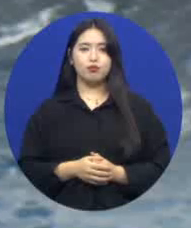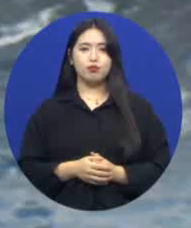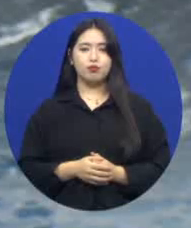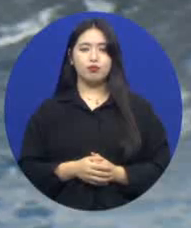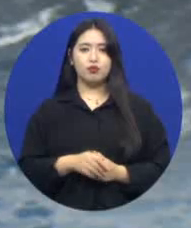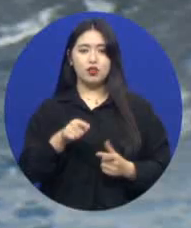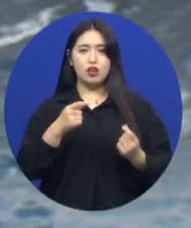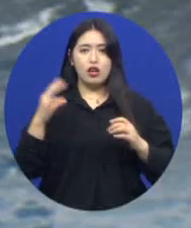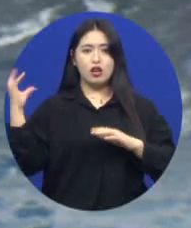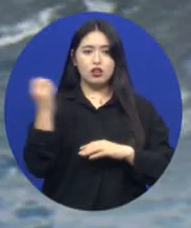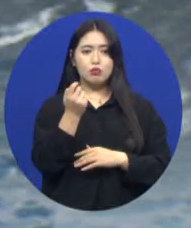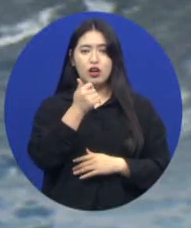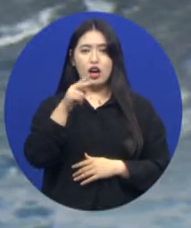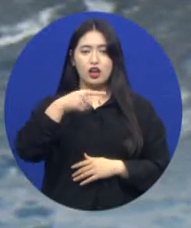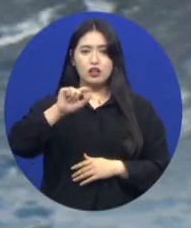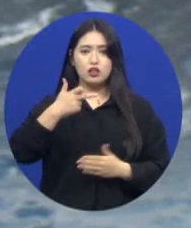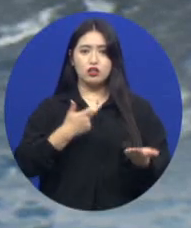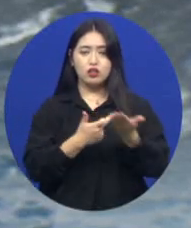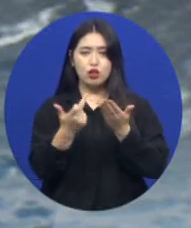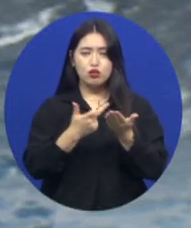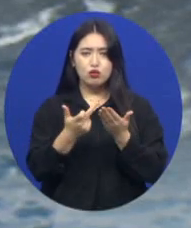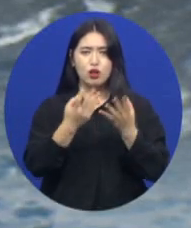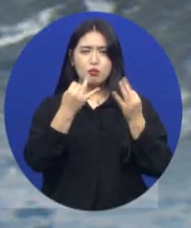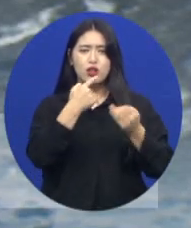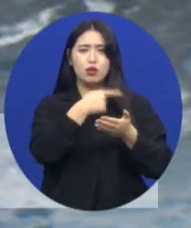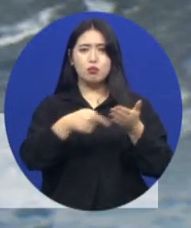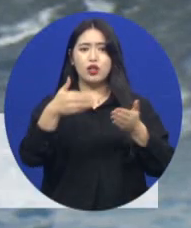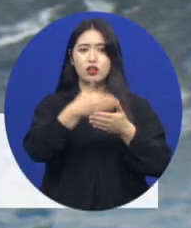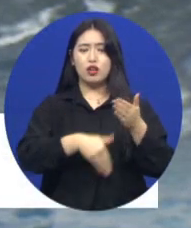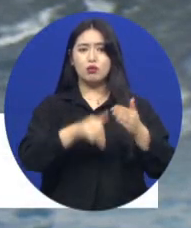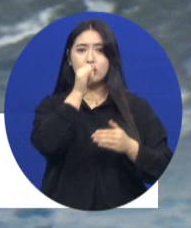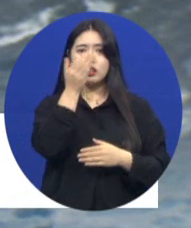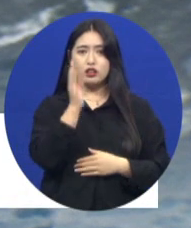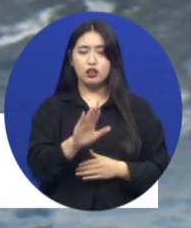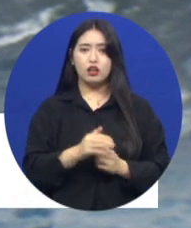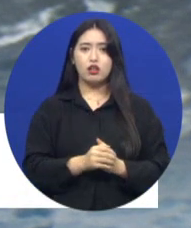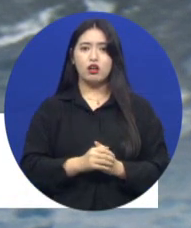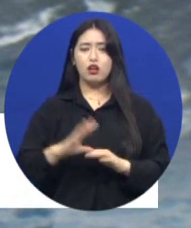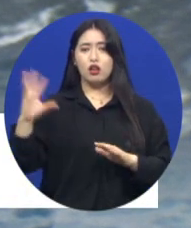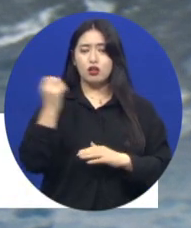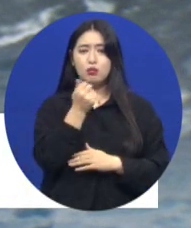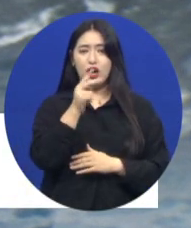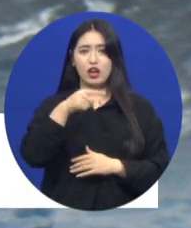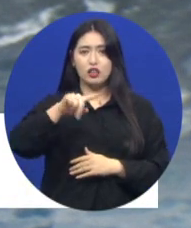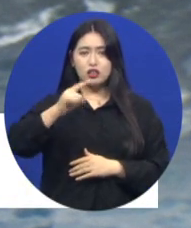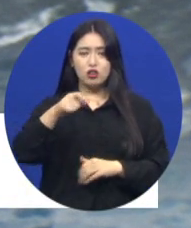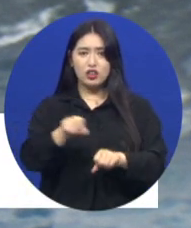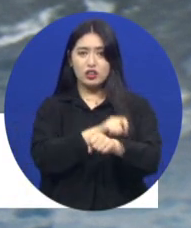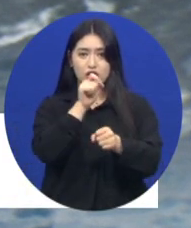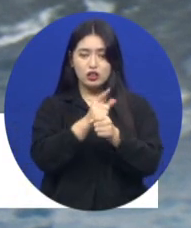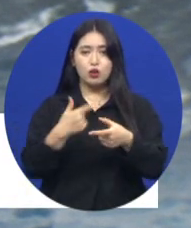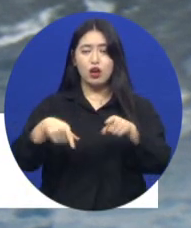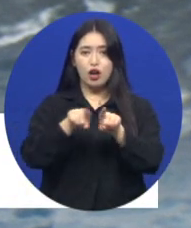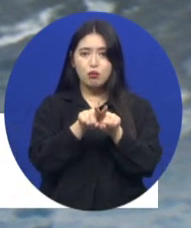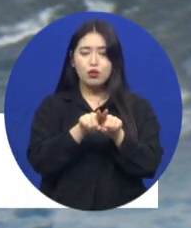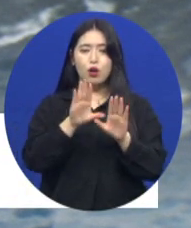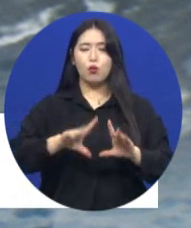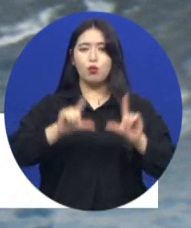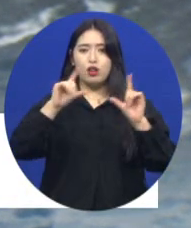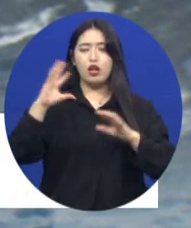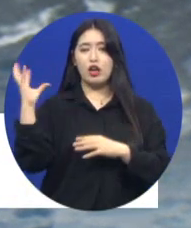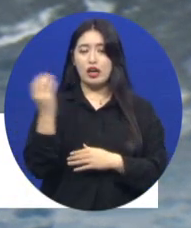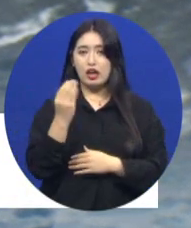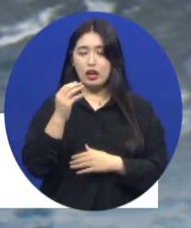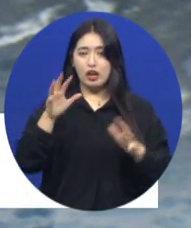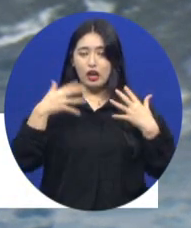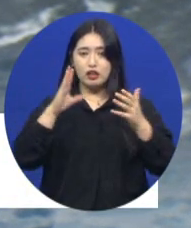네 이렇게 태풍 하의 서는 제주에 적지 않은 피해를 남기고 실학 않는데요 아 태풍 하이 선에 특징과 함께 올 가을 태풍